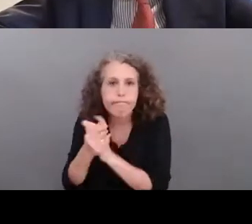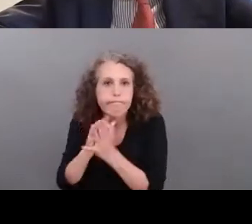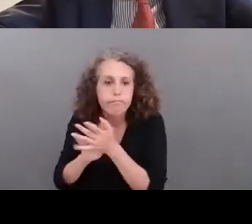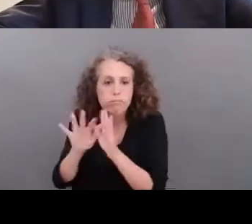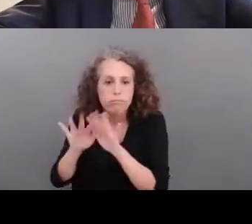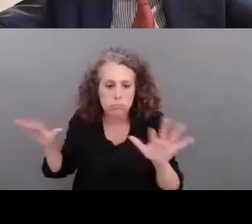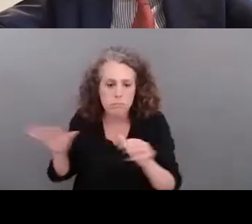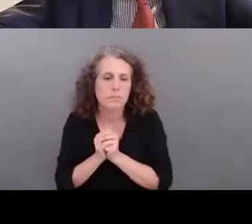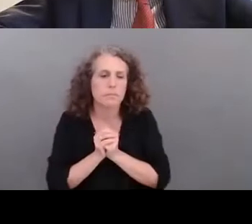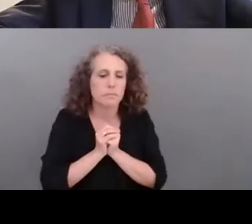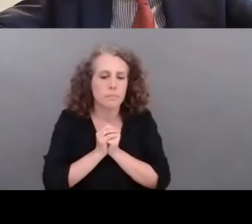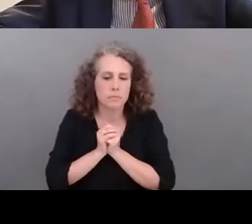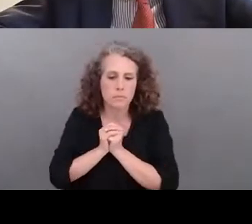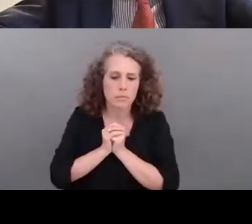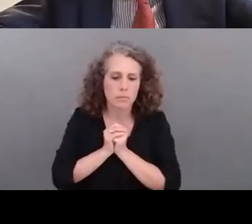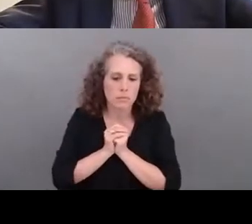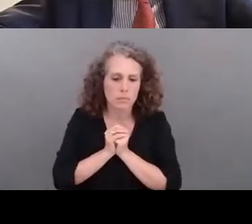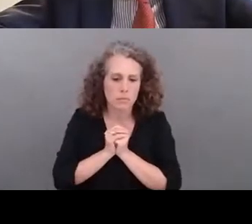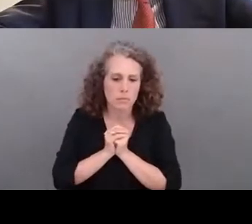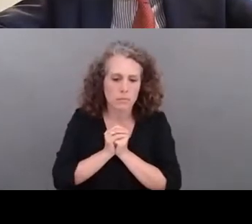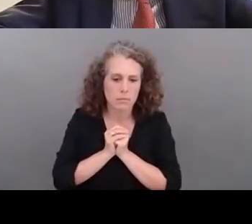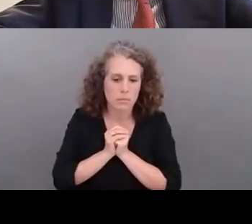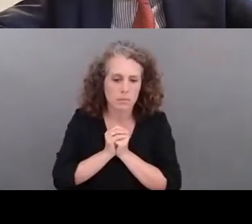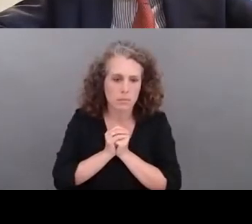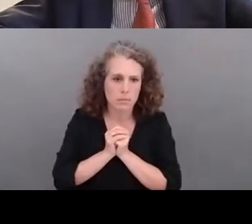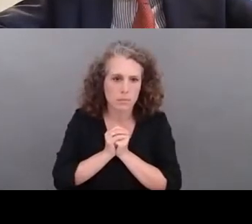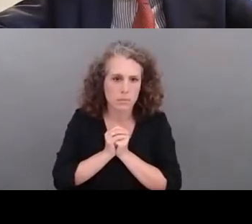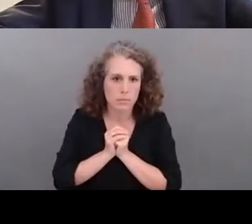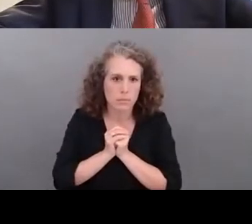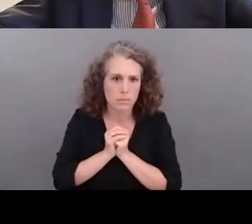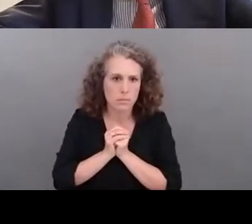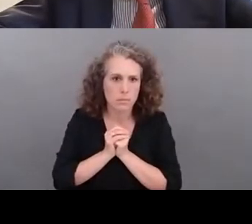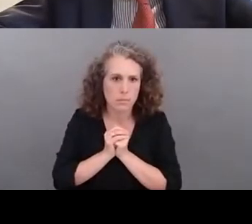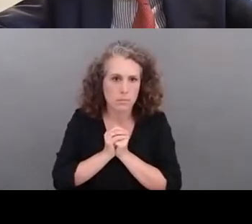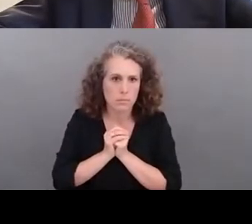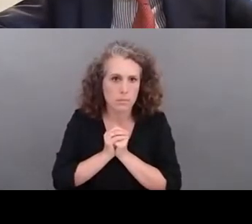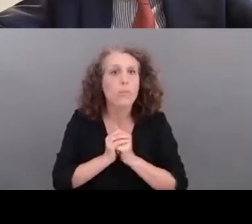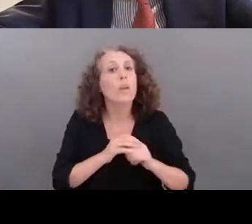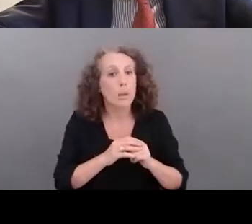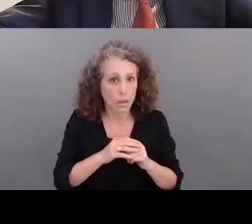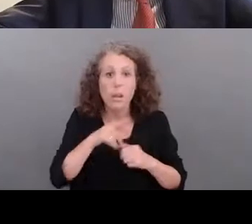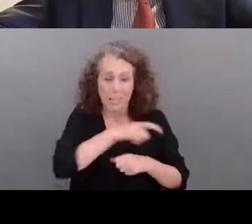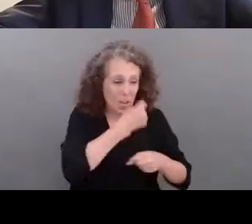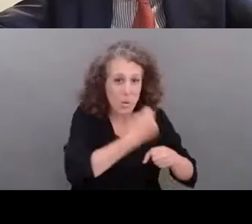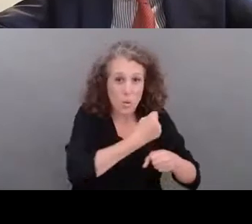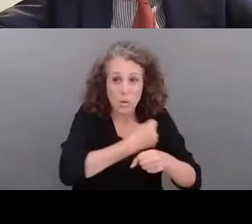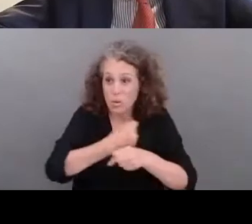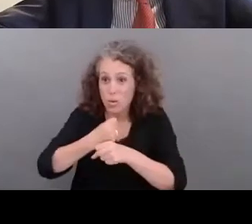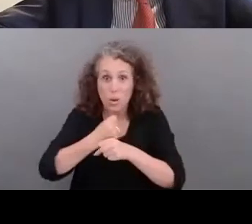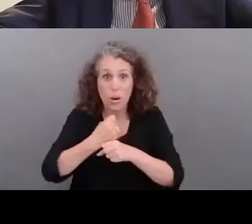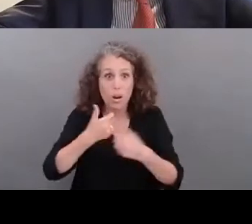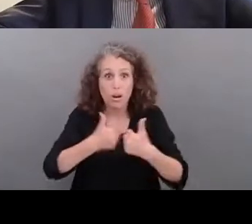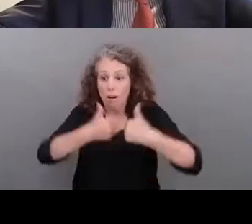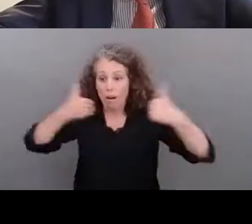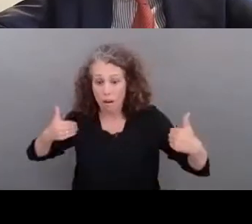Il est important de reconnaître qu'il y avait des efforts entrepris pour faire des choses là en consultation avec